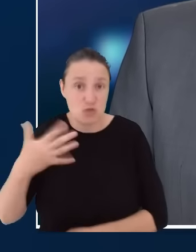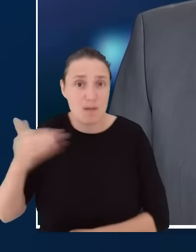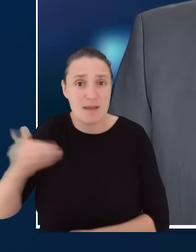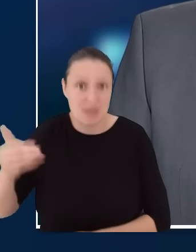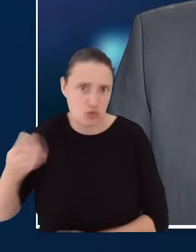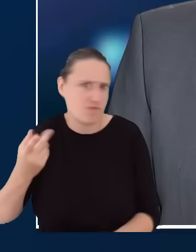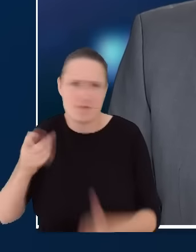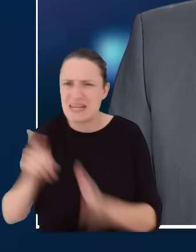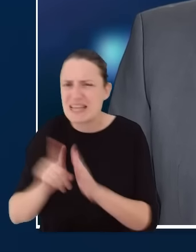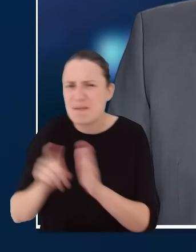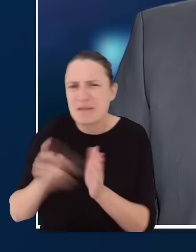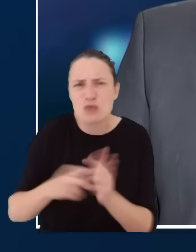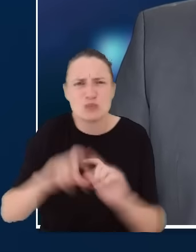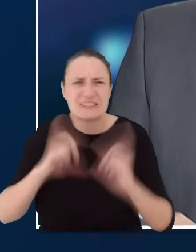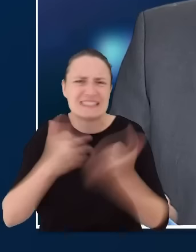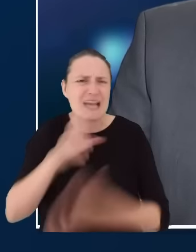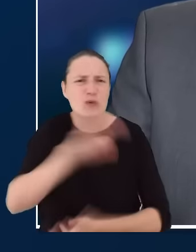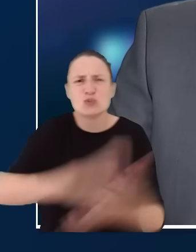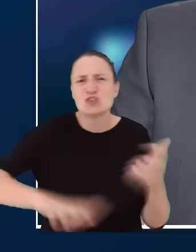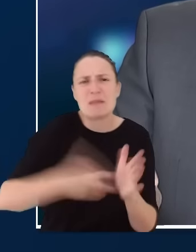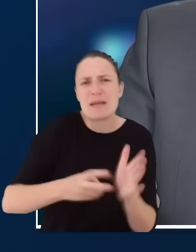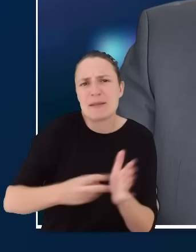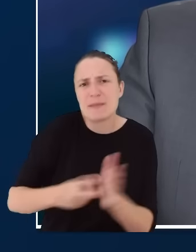mm na całym świecie.